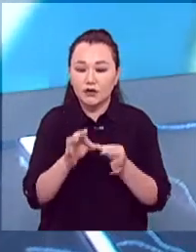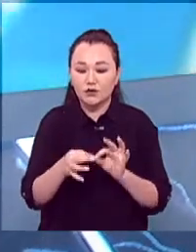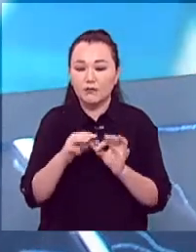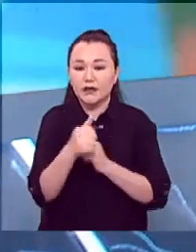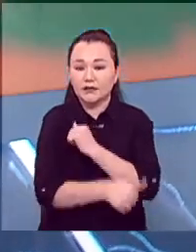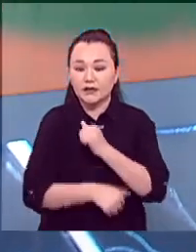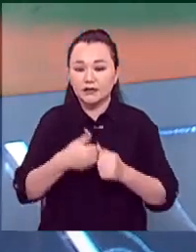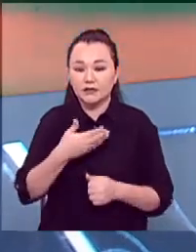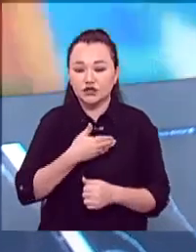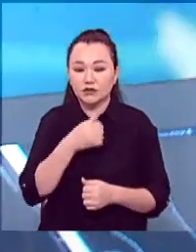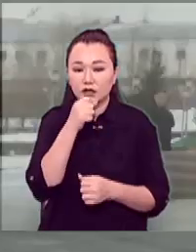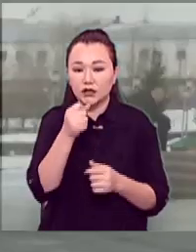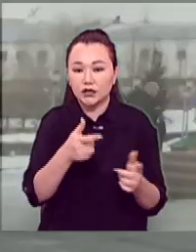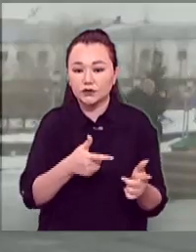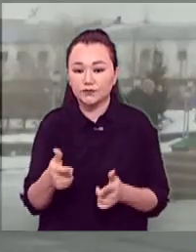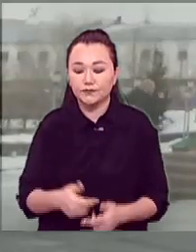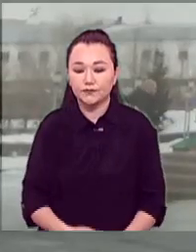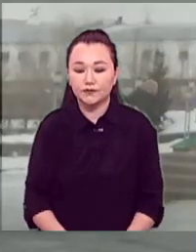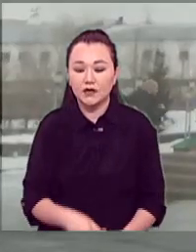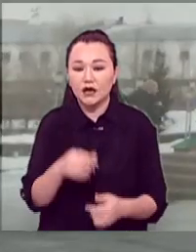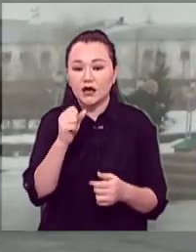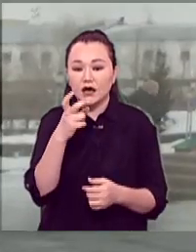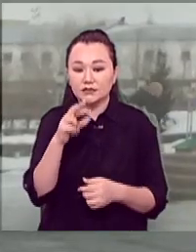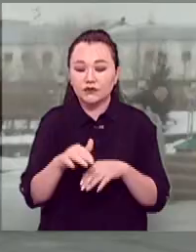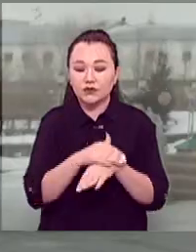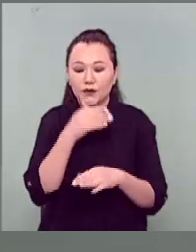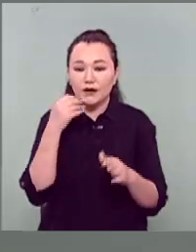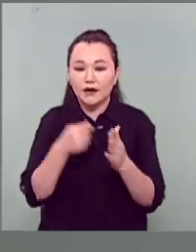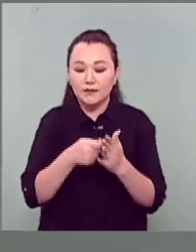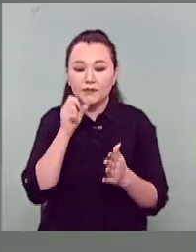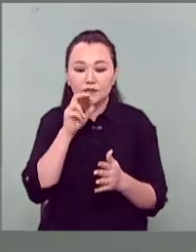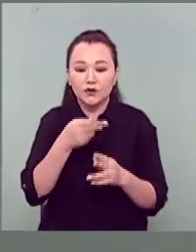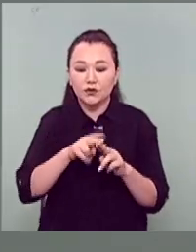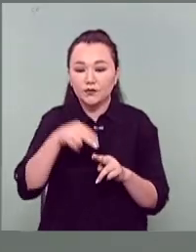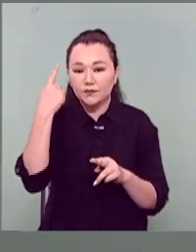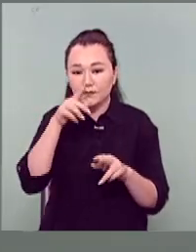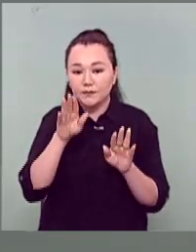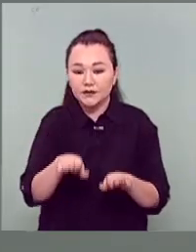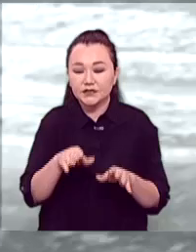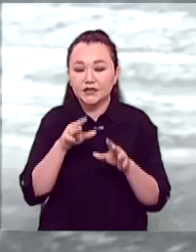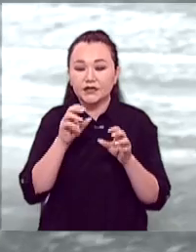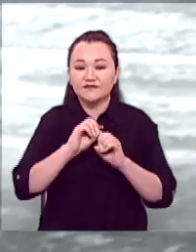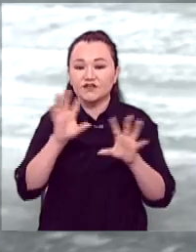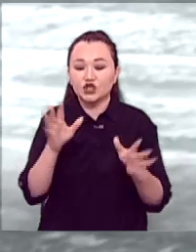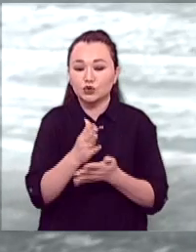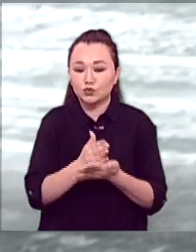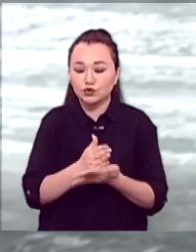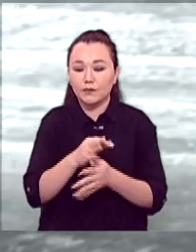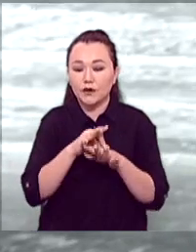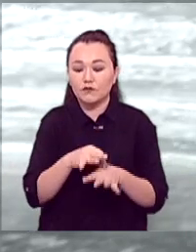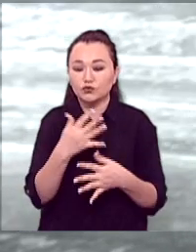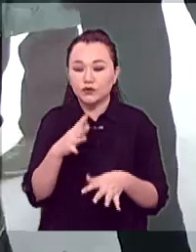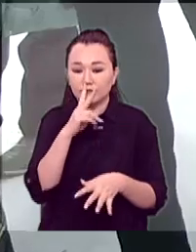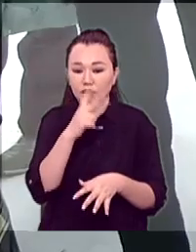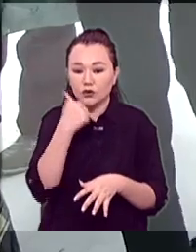в материале нашего корреспондента акция добрый обед инициатором которого стали местные священнослужители проводятся уже